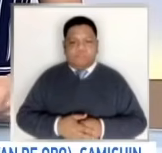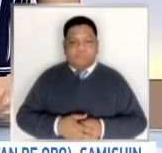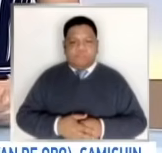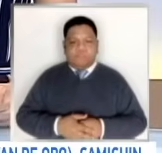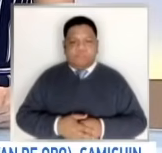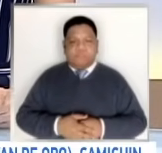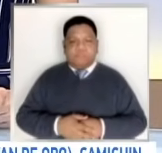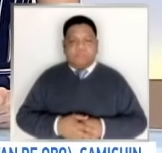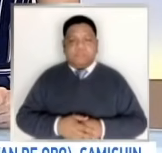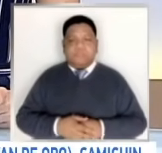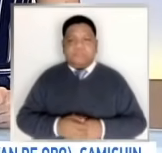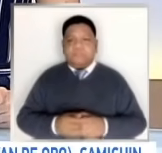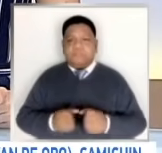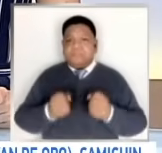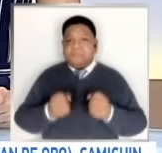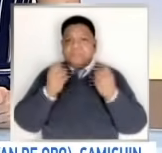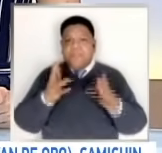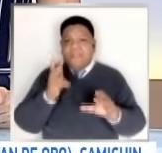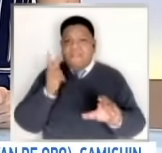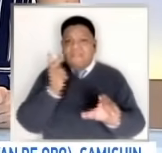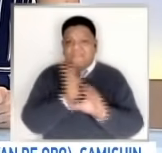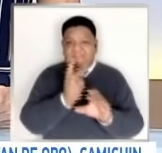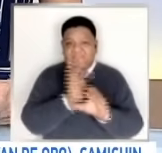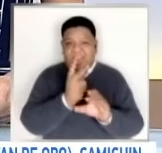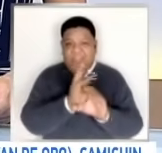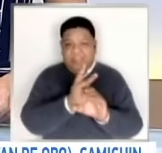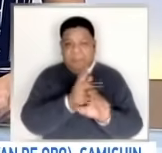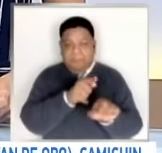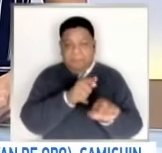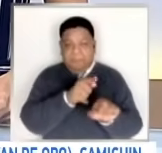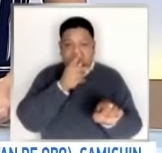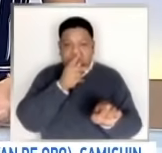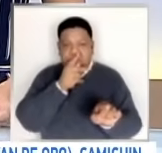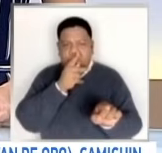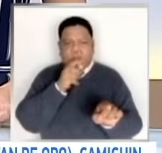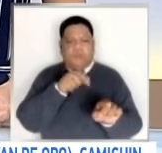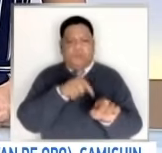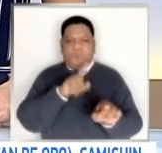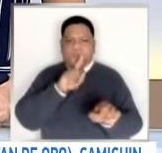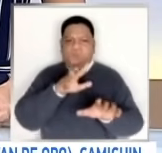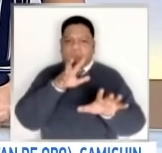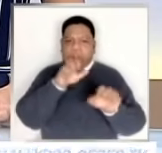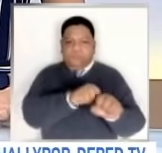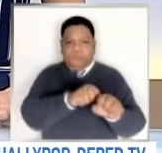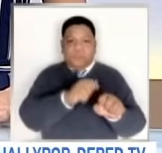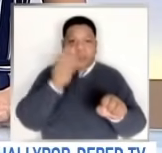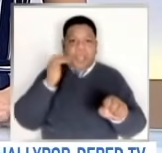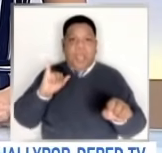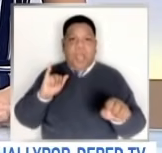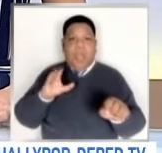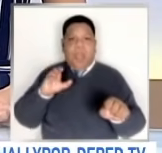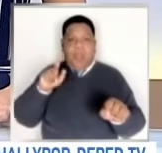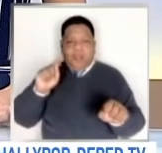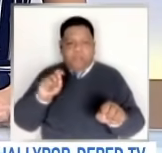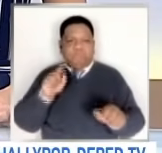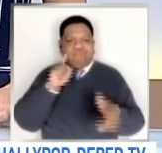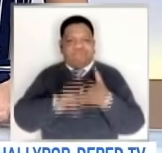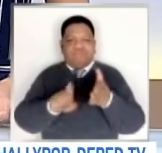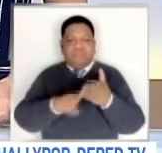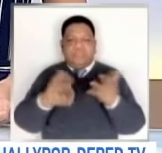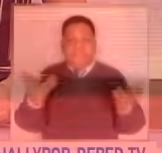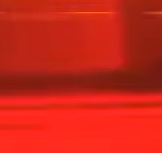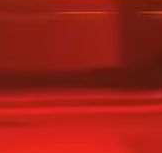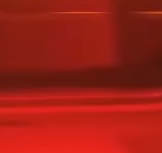Maraming pribadong van ang agad na sita sa inilatag na entrapment checkpoint ng IACT sa Ortigas Avenue Extension. At live mula sa